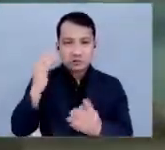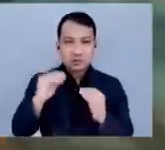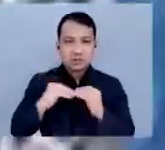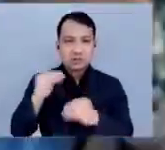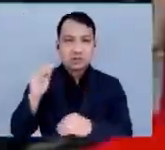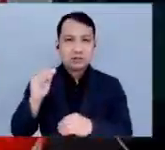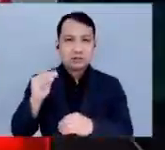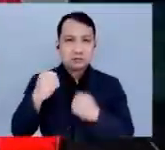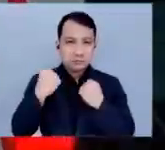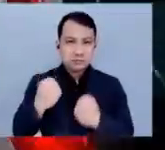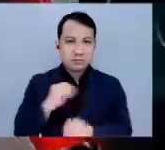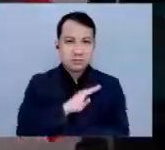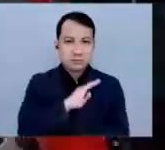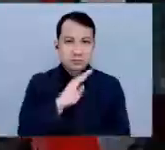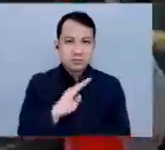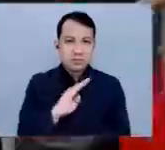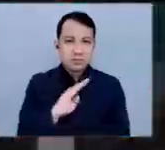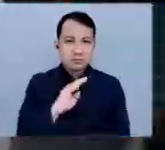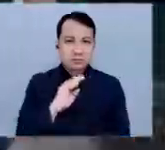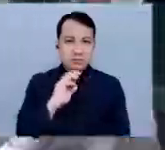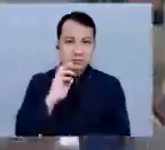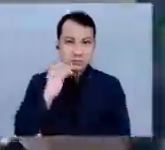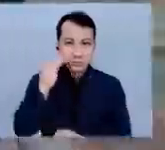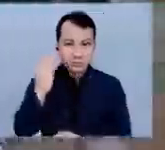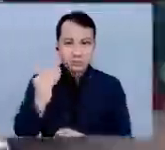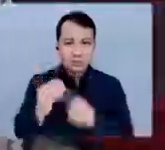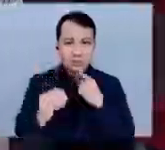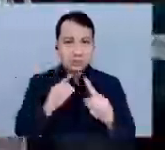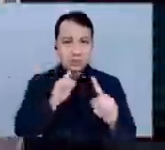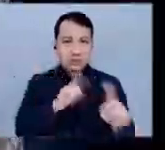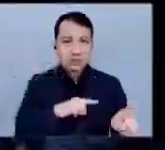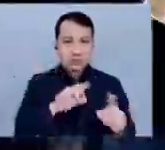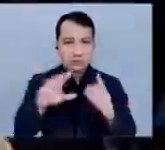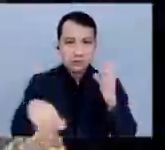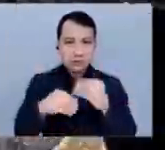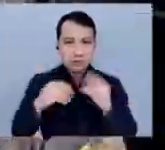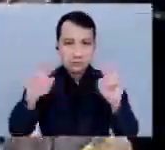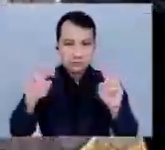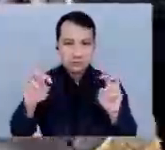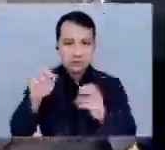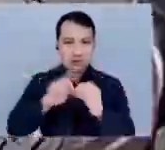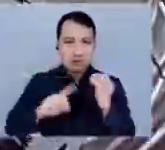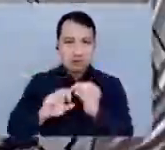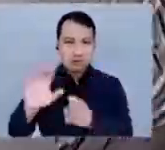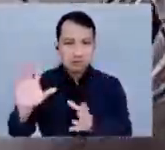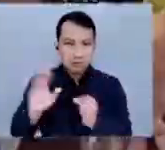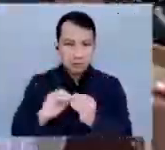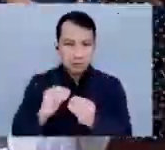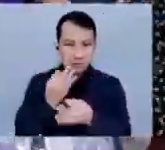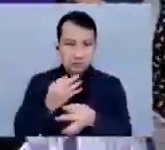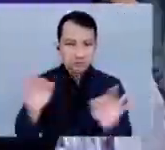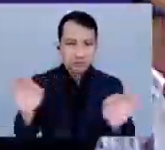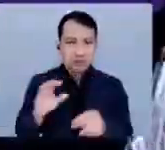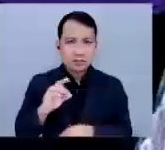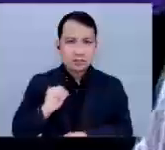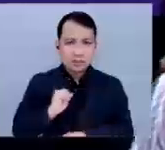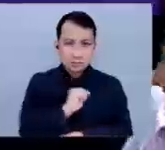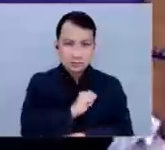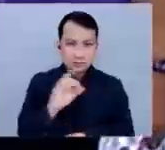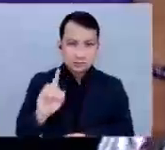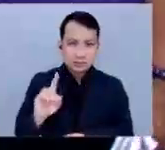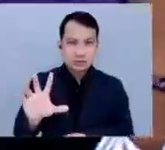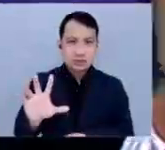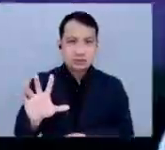matapang. Sa nasabing rally, sinagot ni Digong ang ilang issue tulad ng acquittal o pagwawalang sala kay dating Senadora Leyla De